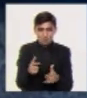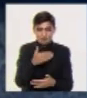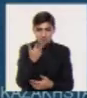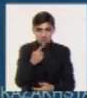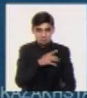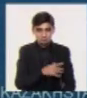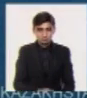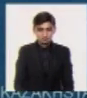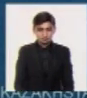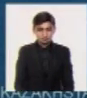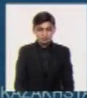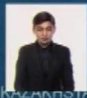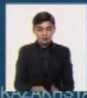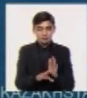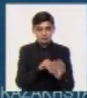отыр.